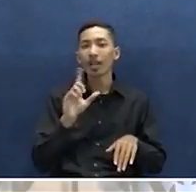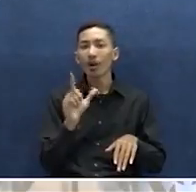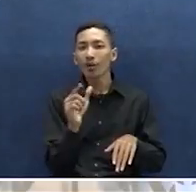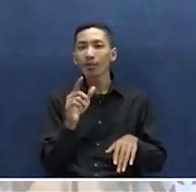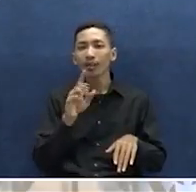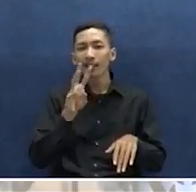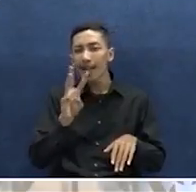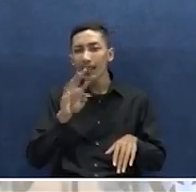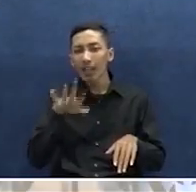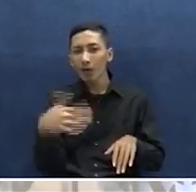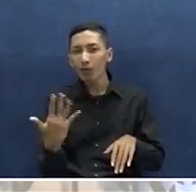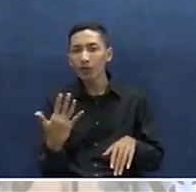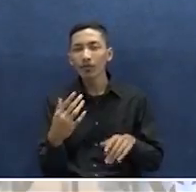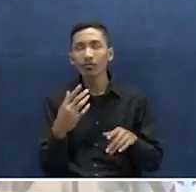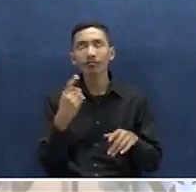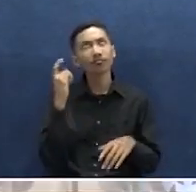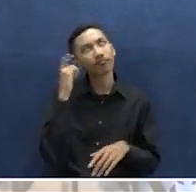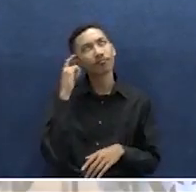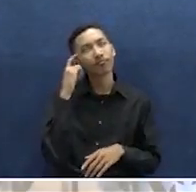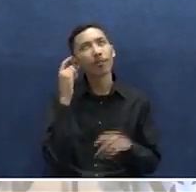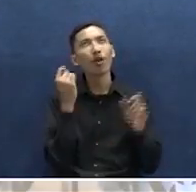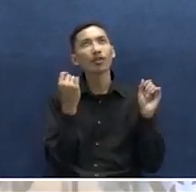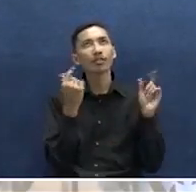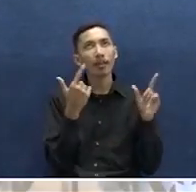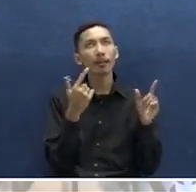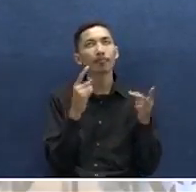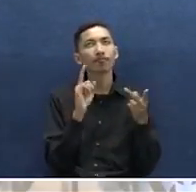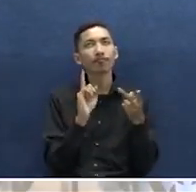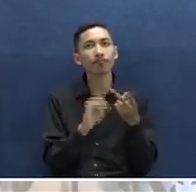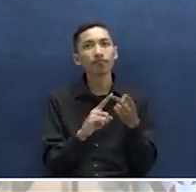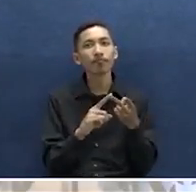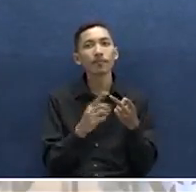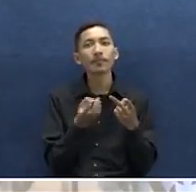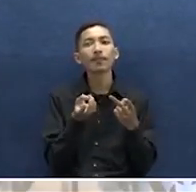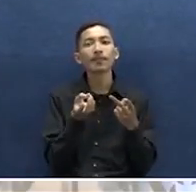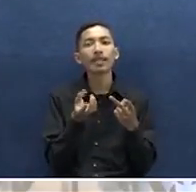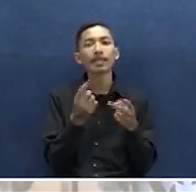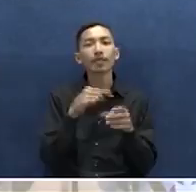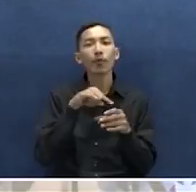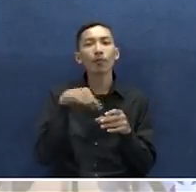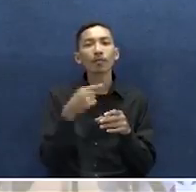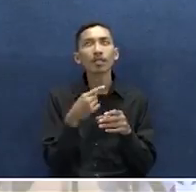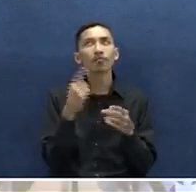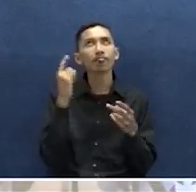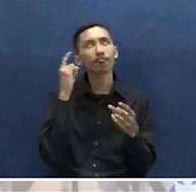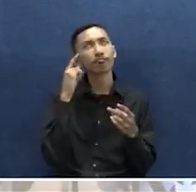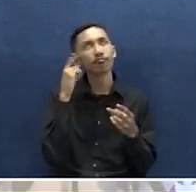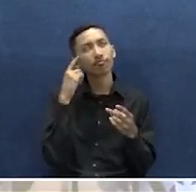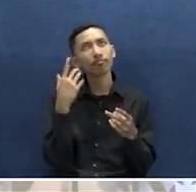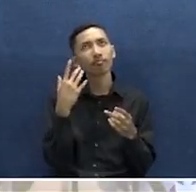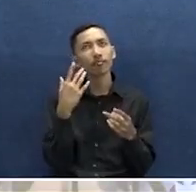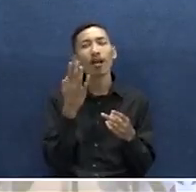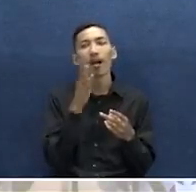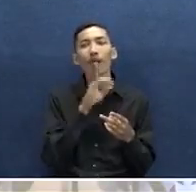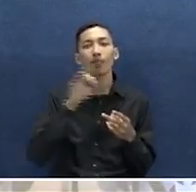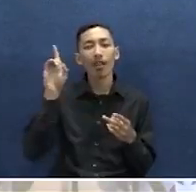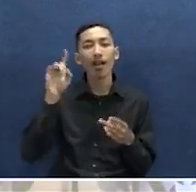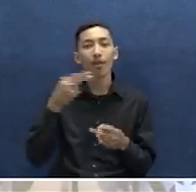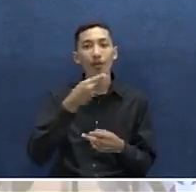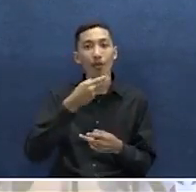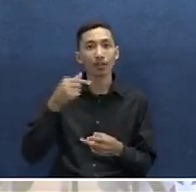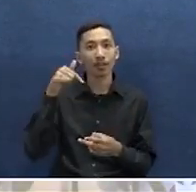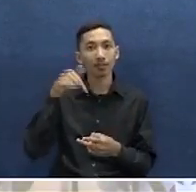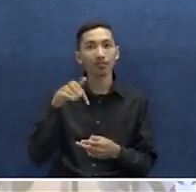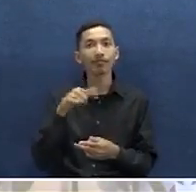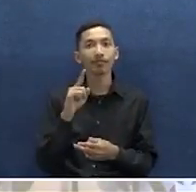kemudian sumber bynes ya Iya Dik dari yang terbaik dan Alhamdulillah Indonesia kita diberkahi